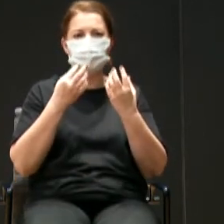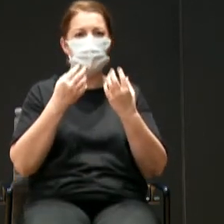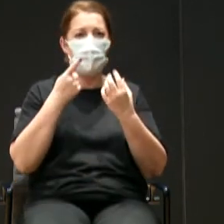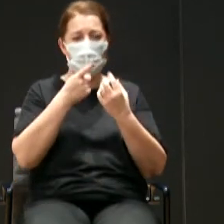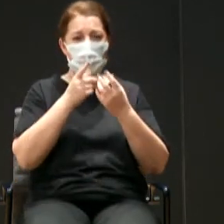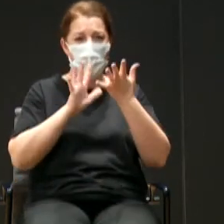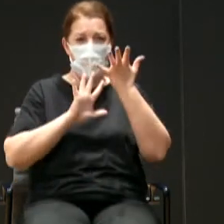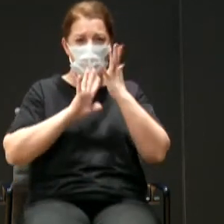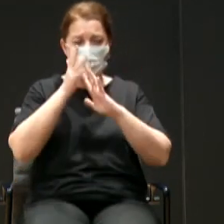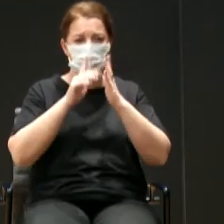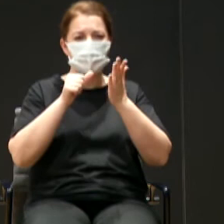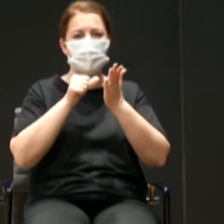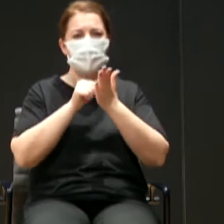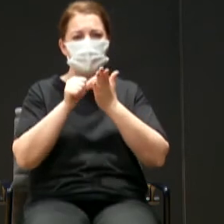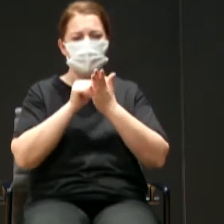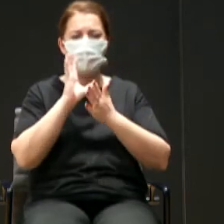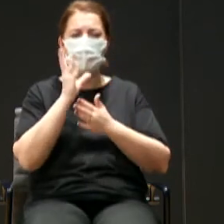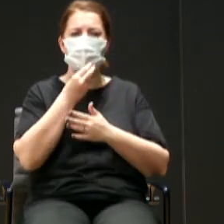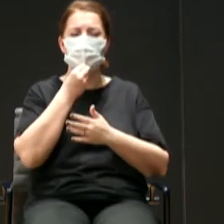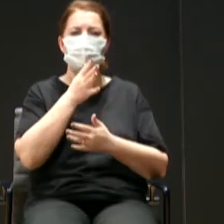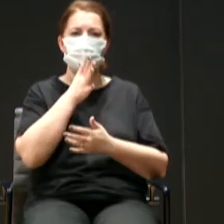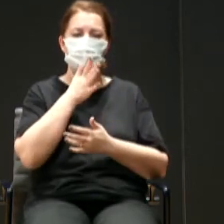ormanın tarihçesini en iyi bilenlerden biri benim.